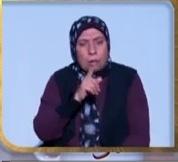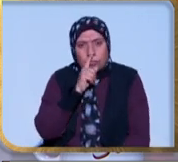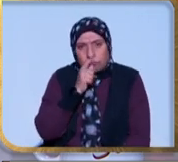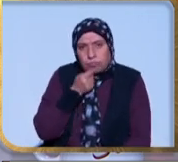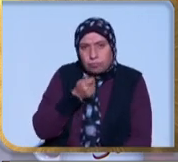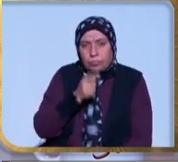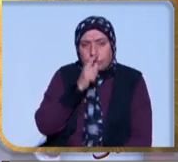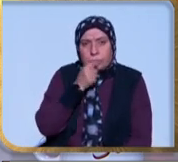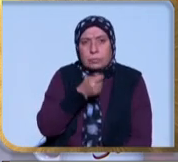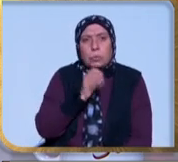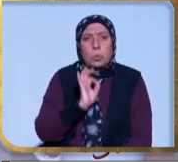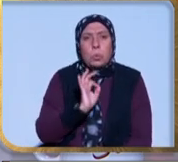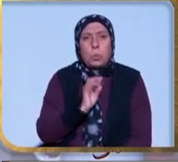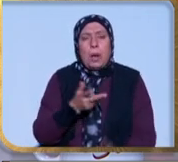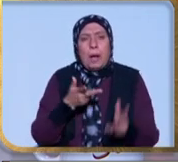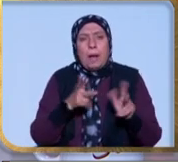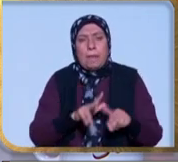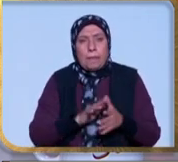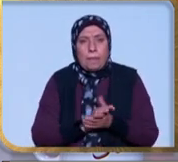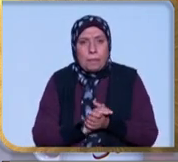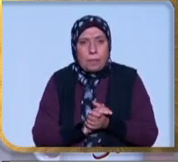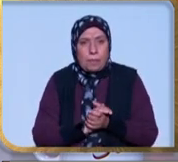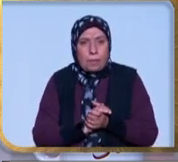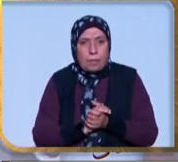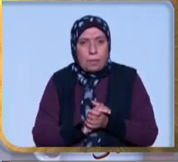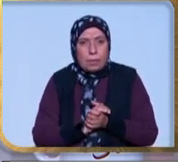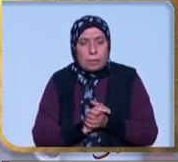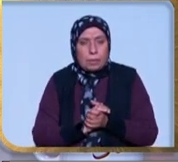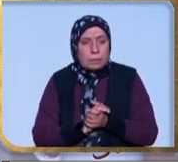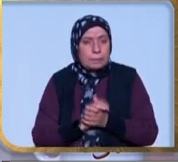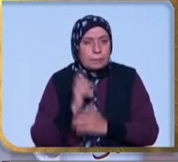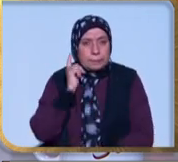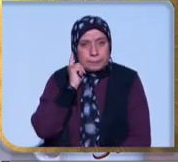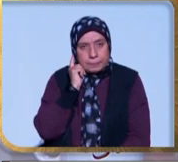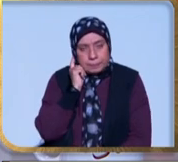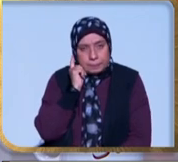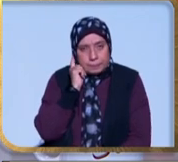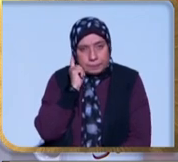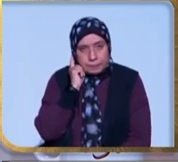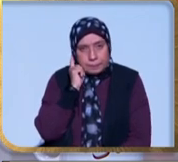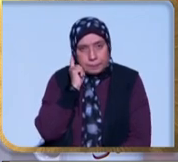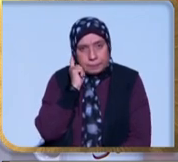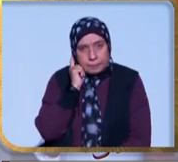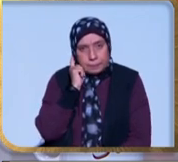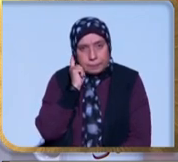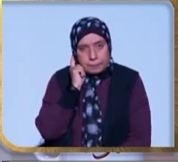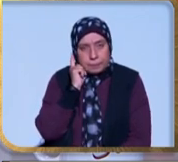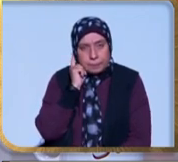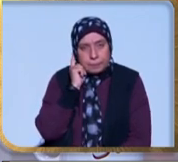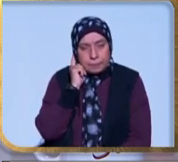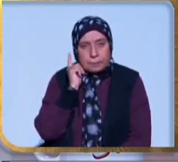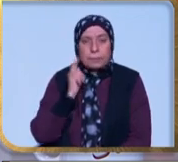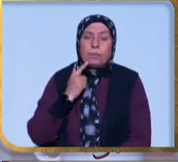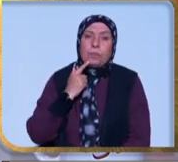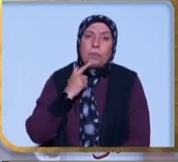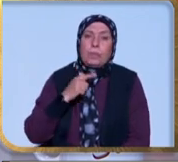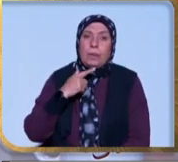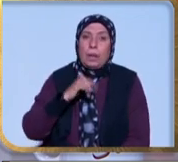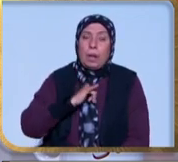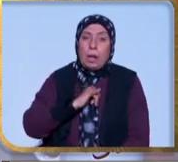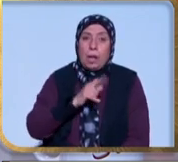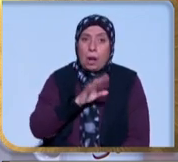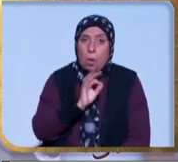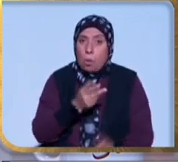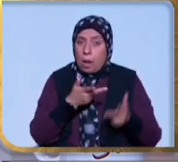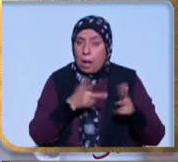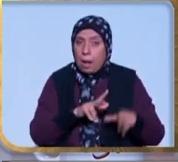الاستماع الواعي لما ينصح به موسى، وبعدين لما تمادوا في العناد شوفوا يقولوا